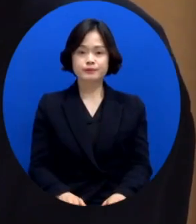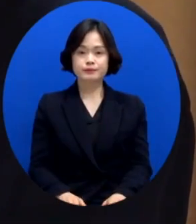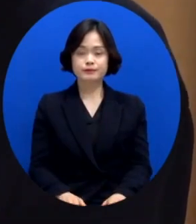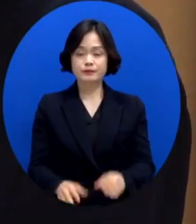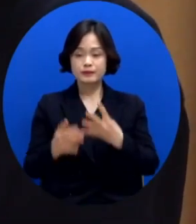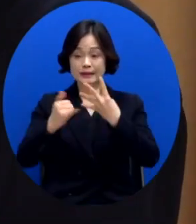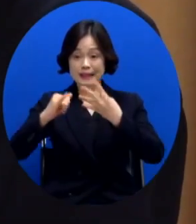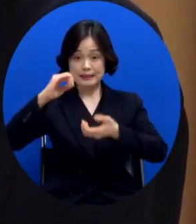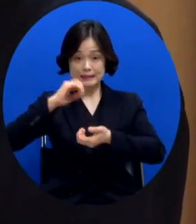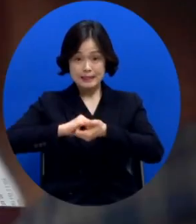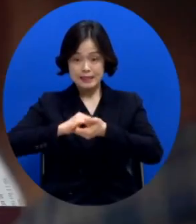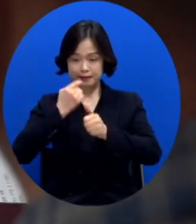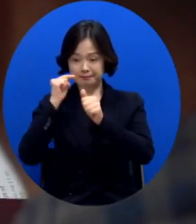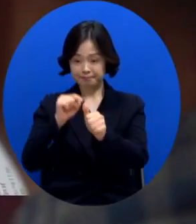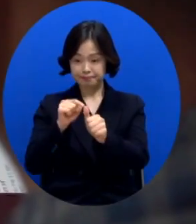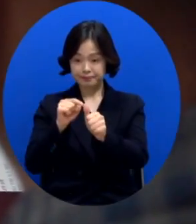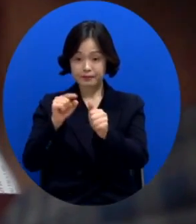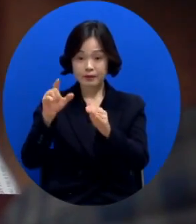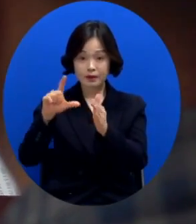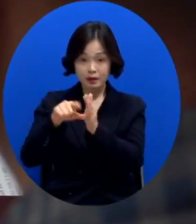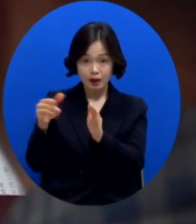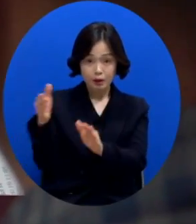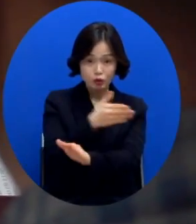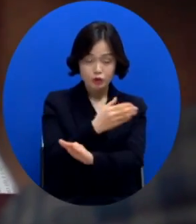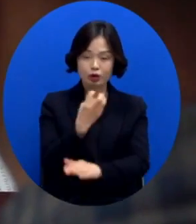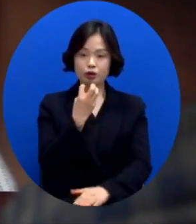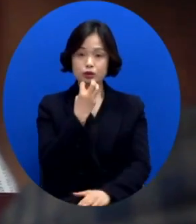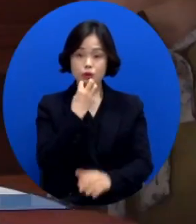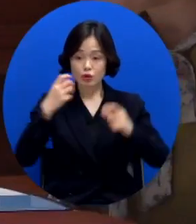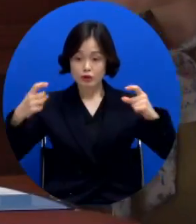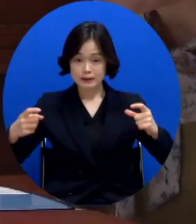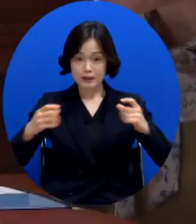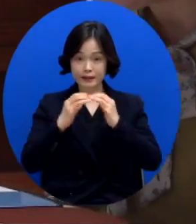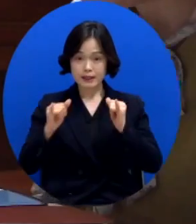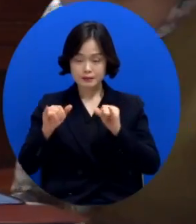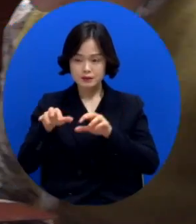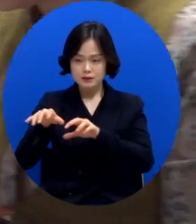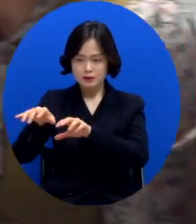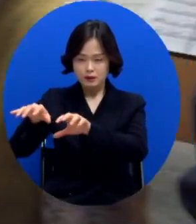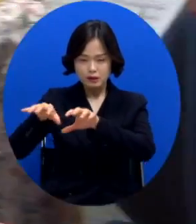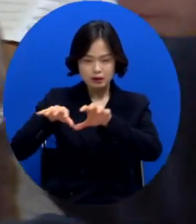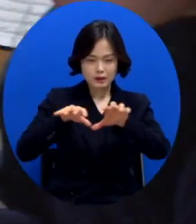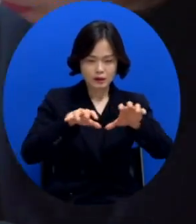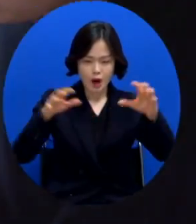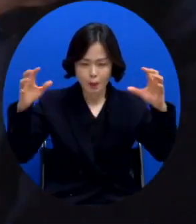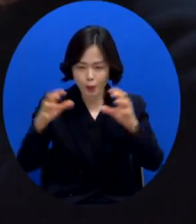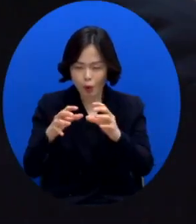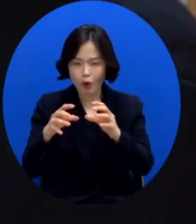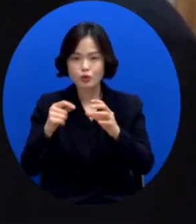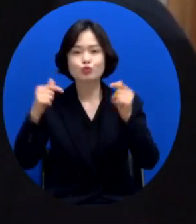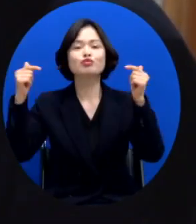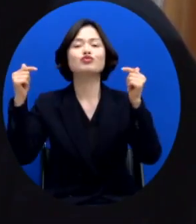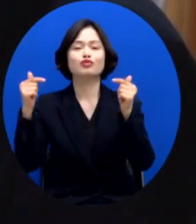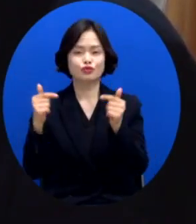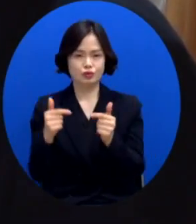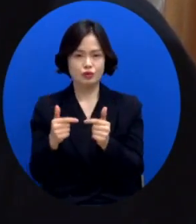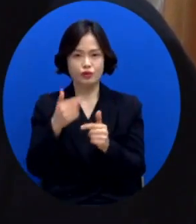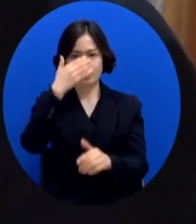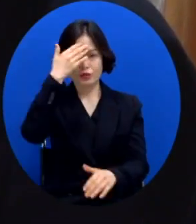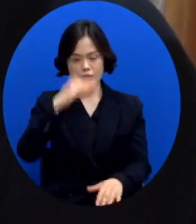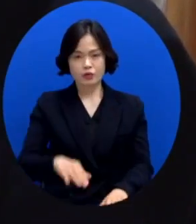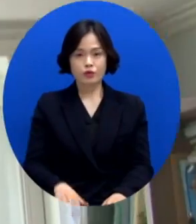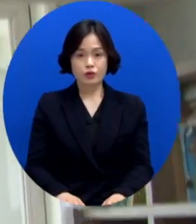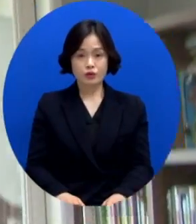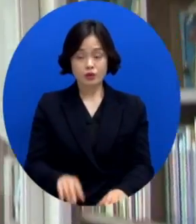집합 금지 조치 이후 증가하던 서울시 인구 이동량이 급격히 감소한 걸로 조사됐습니다. 네. 이